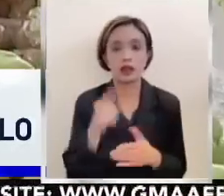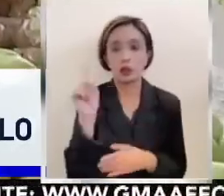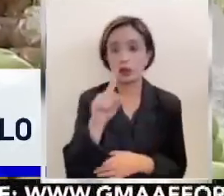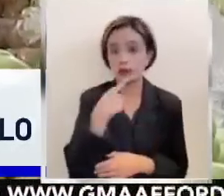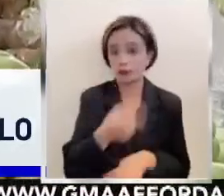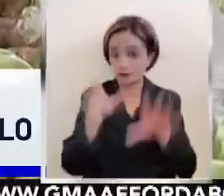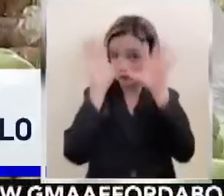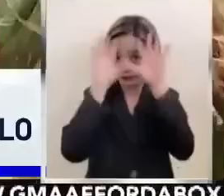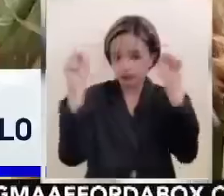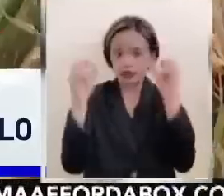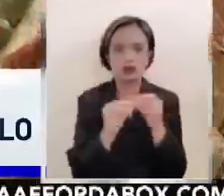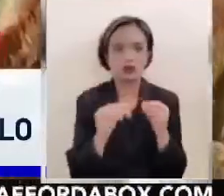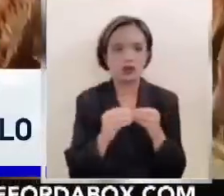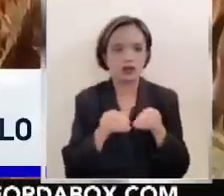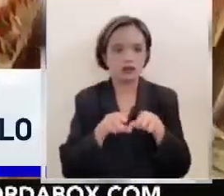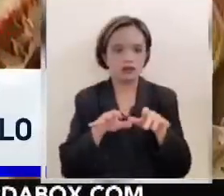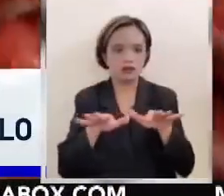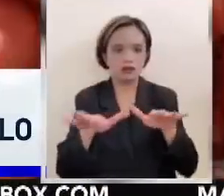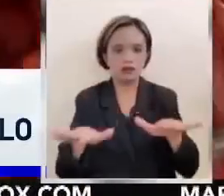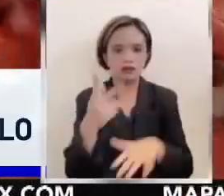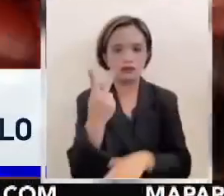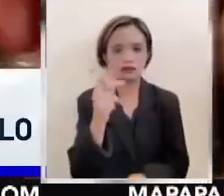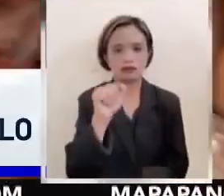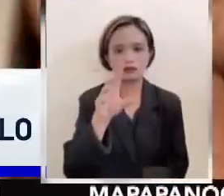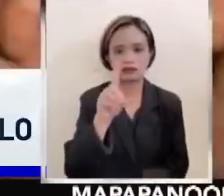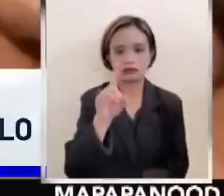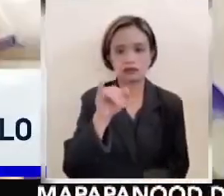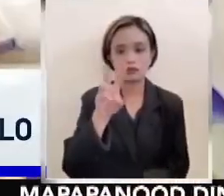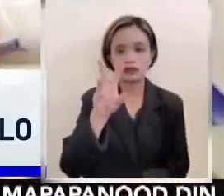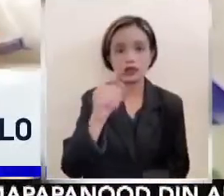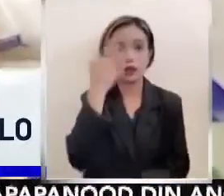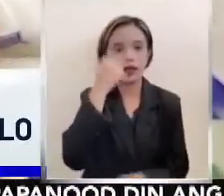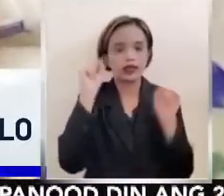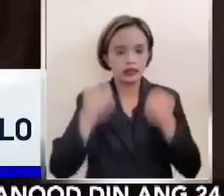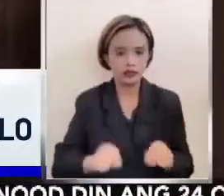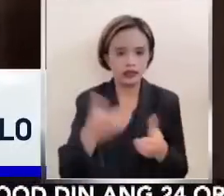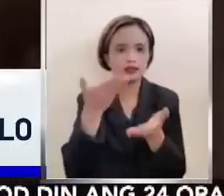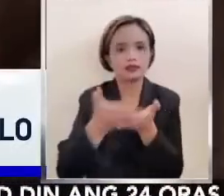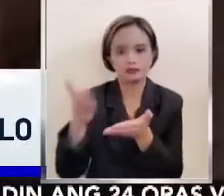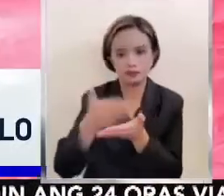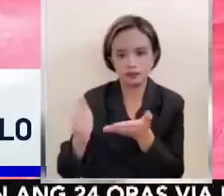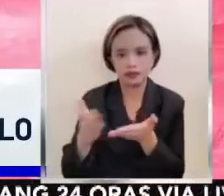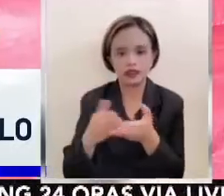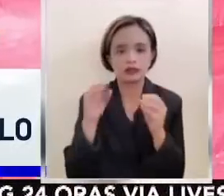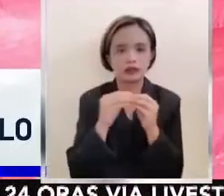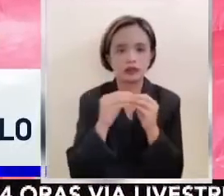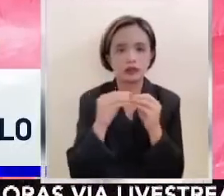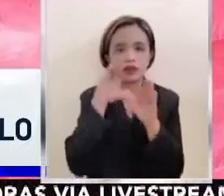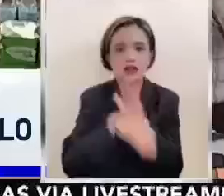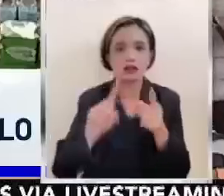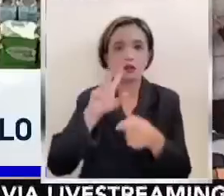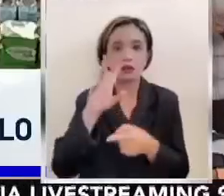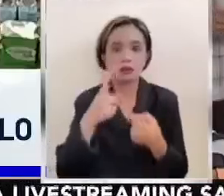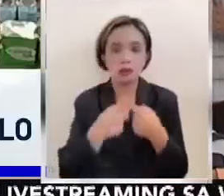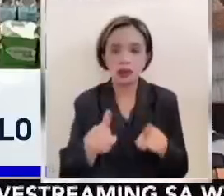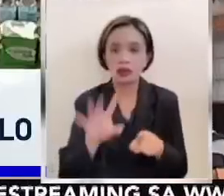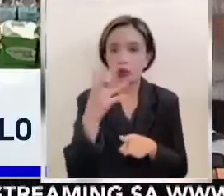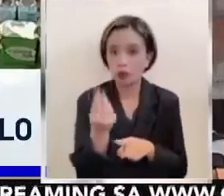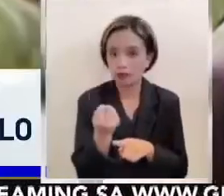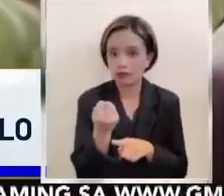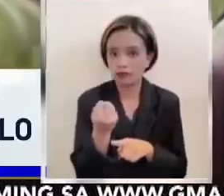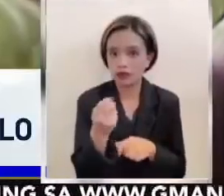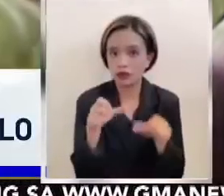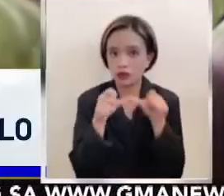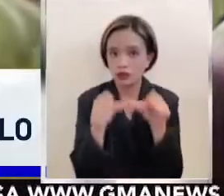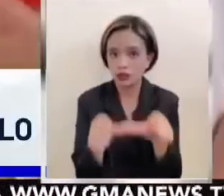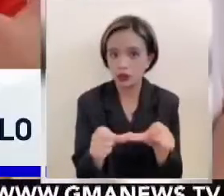ng husto ang kadiwa para mas marami ang makabili sa mas murang presyo. Pero hanggang kailan nga ba magtatagal ang pagtitindi ng murang bilihin